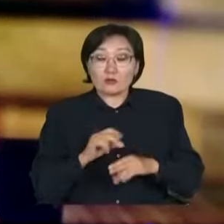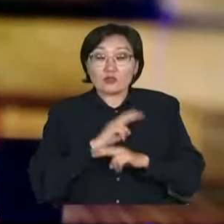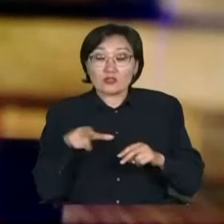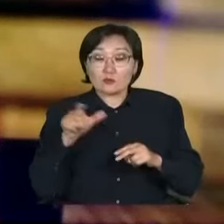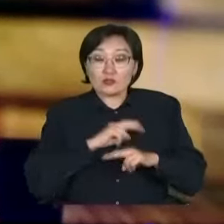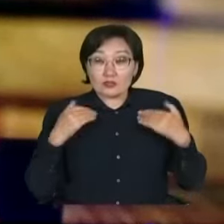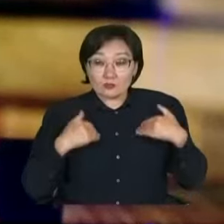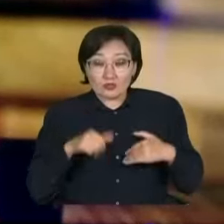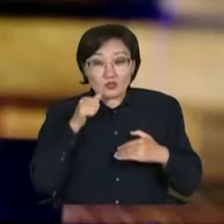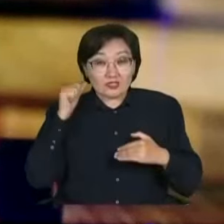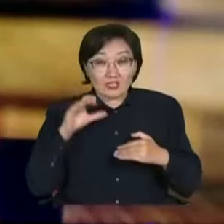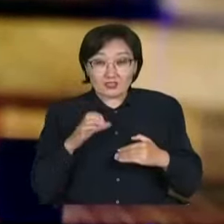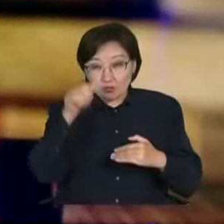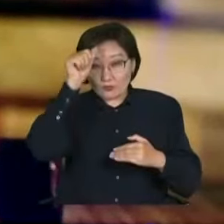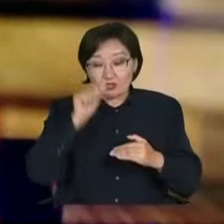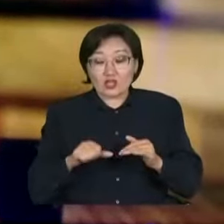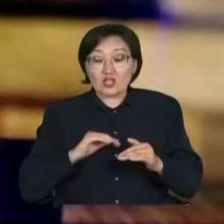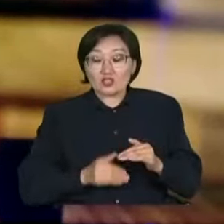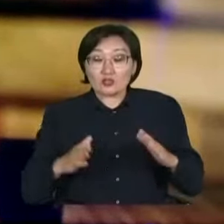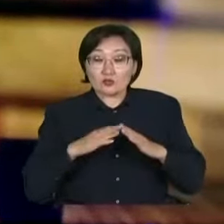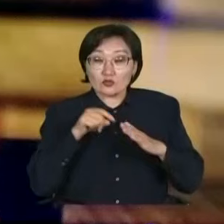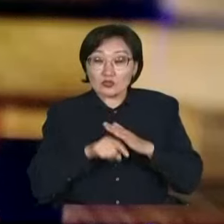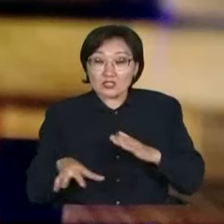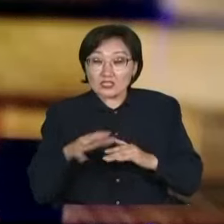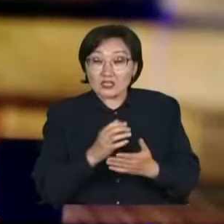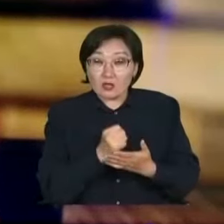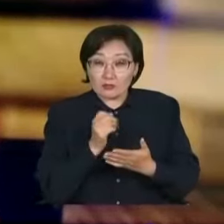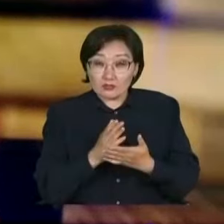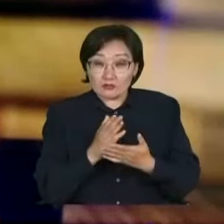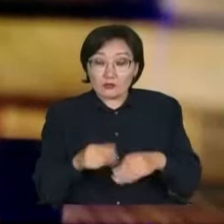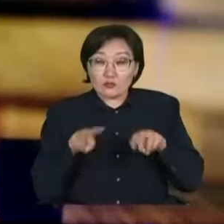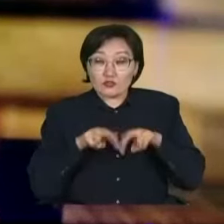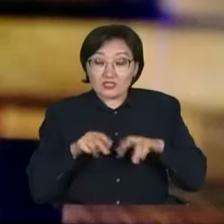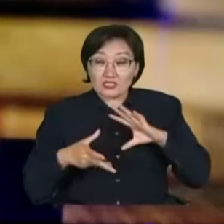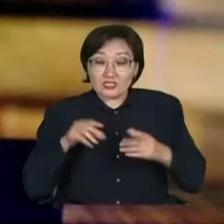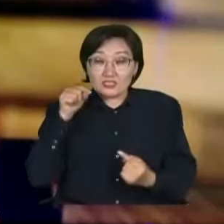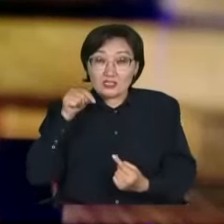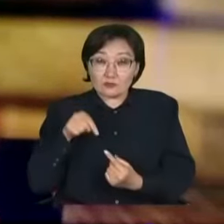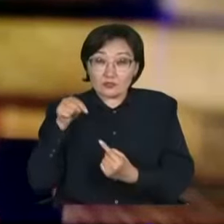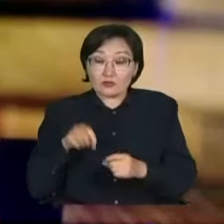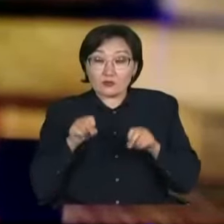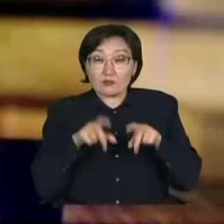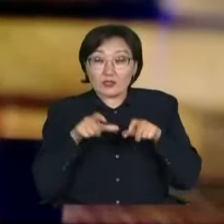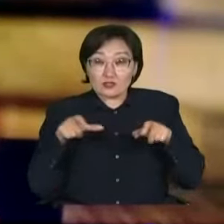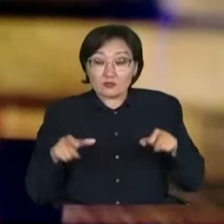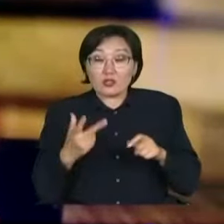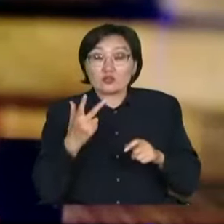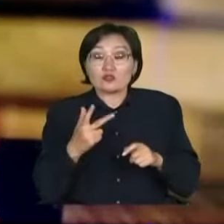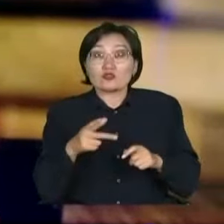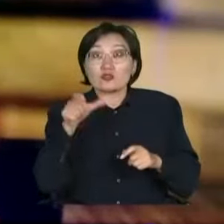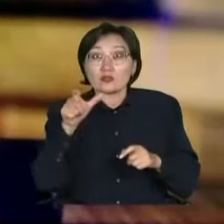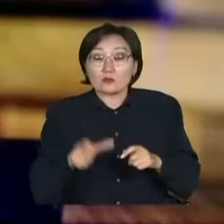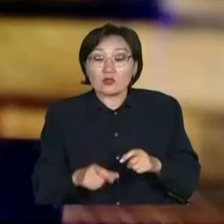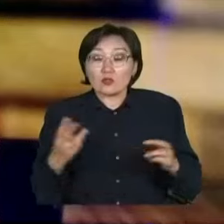марқұмдардың мәйіті былтыр қыркүйек айында жеке үйдің аумағынан табылған еді. Сараптама қорытындысына сәйкес мамандар үш адамның да